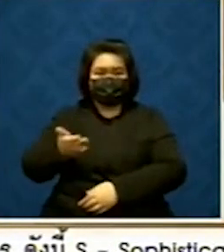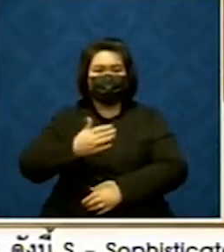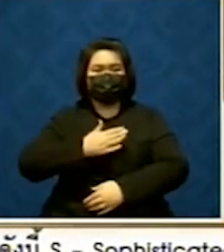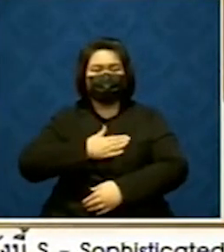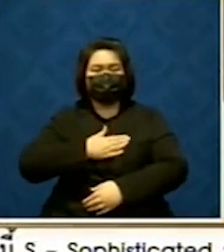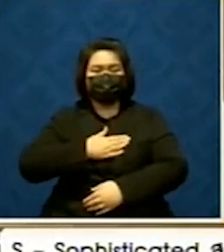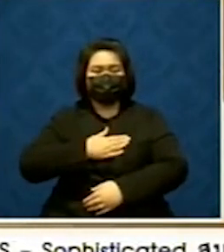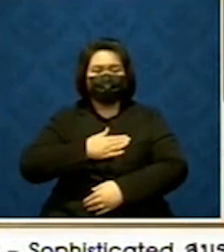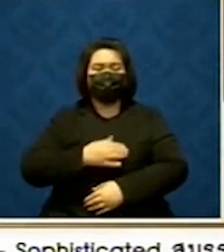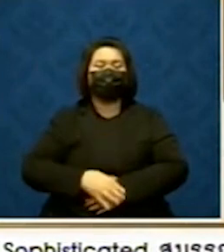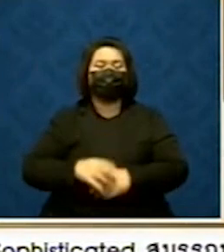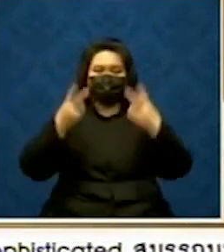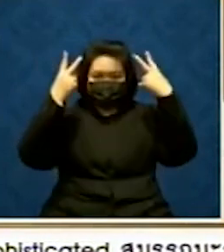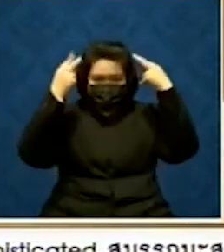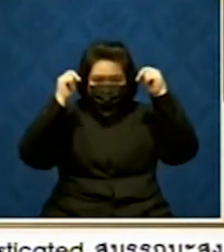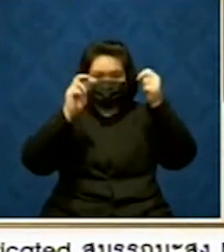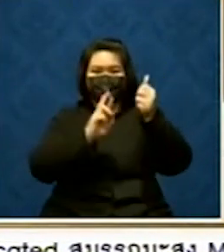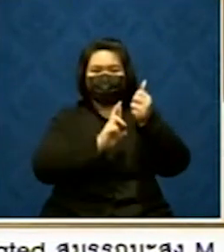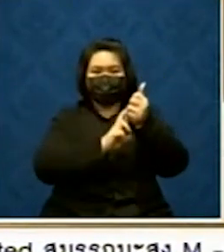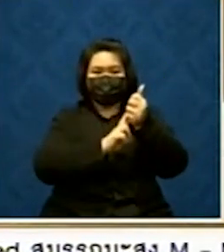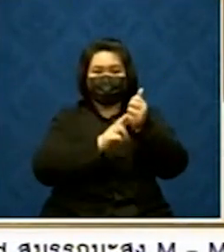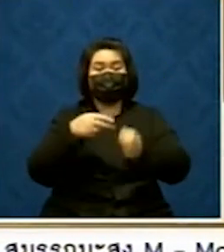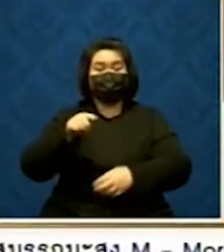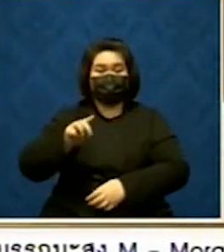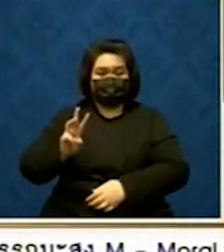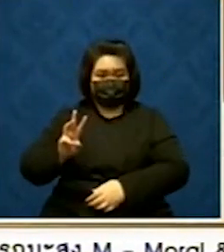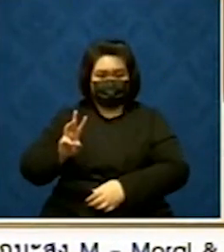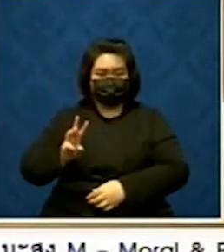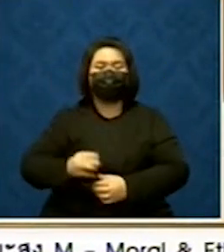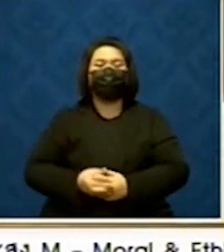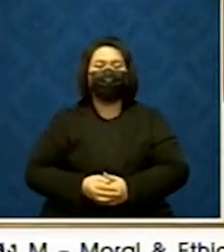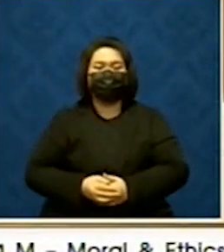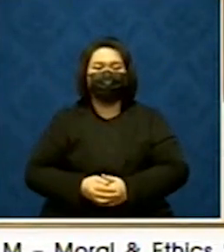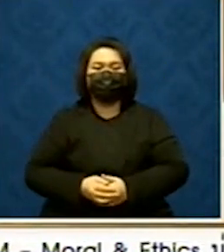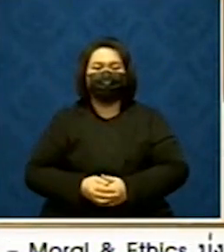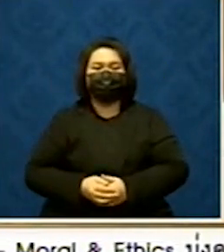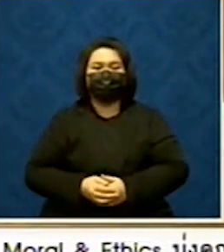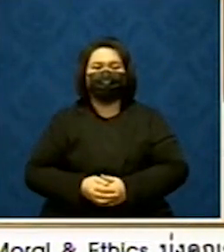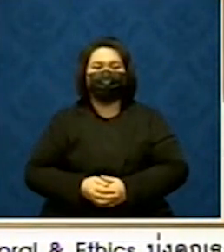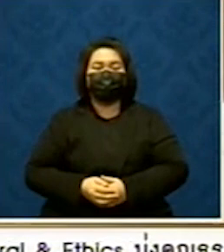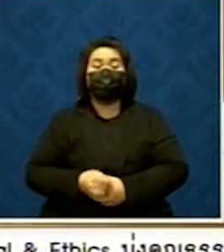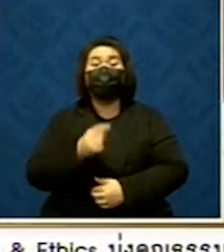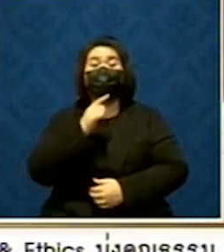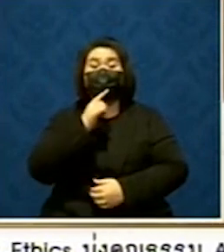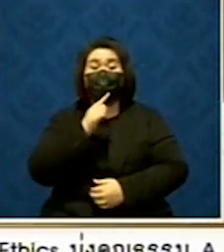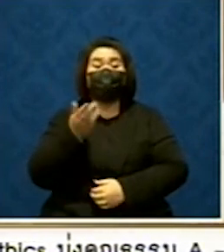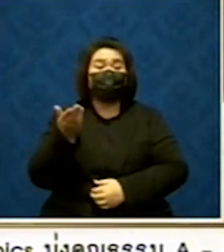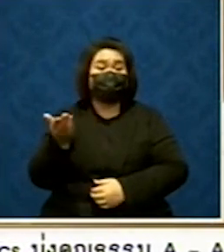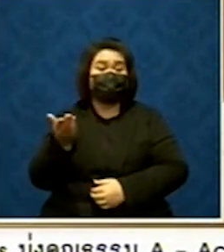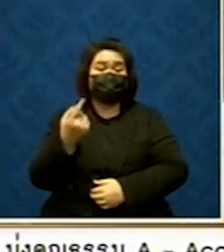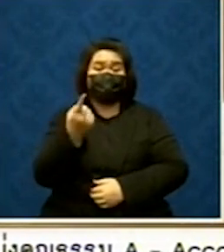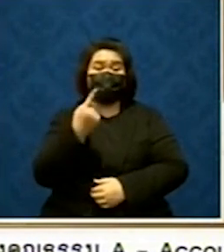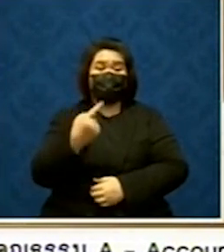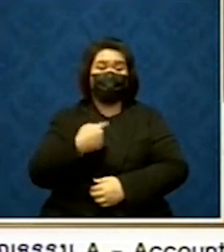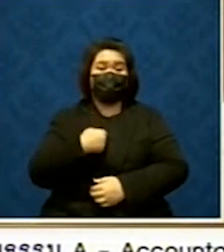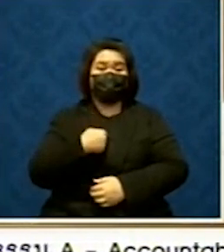ิกาเพื่อนไปแล้วนั้นต่มาผลเอกประวยวงสุวรรณ์รองนายกรัฐมตรี ขอใช้สิธ ชี้แจงทันทีว่าพ่